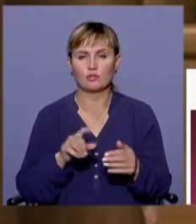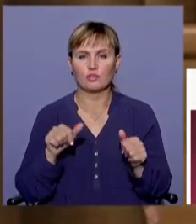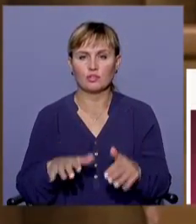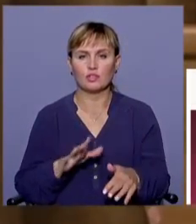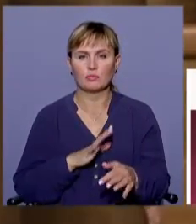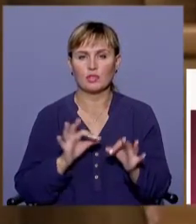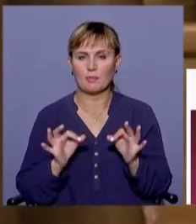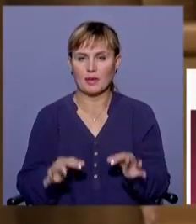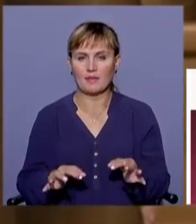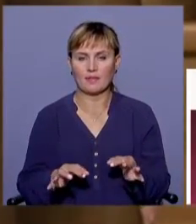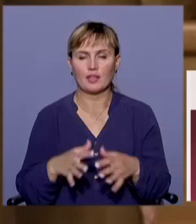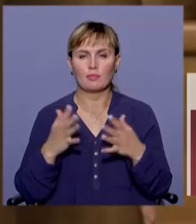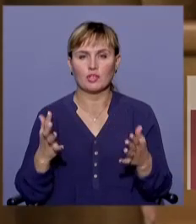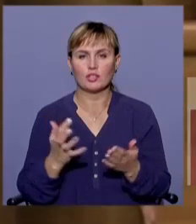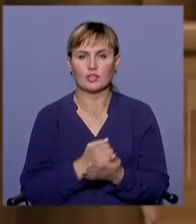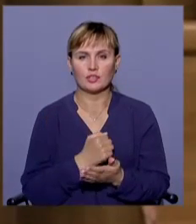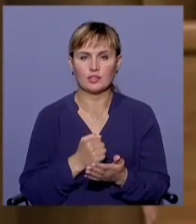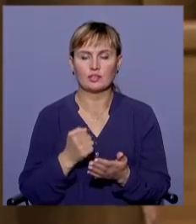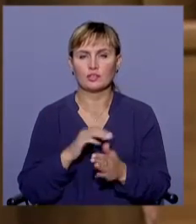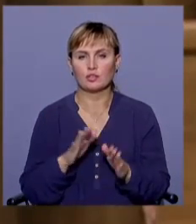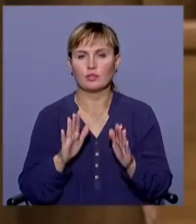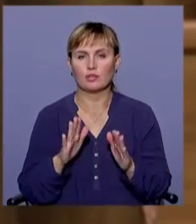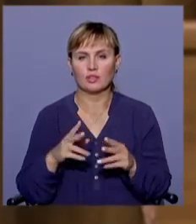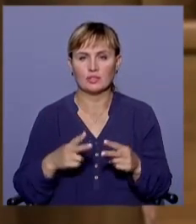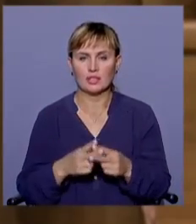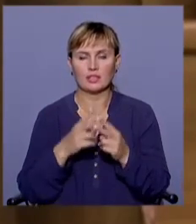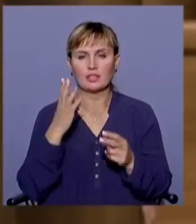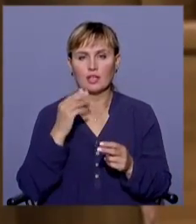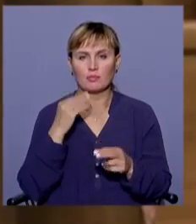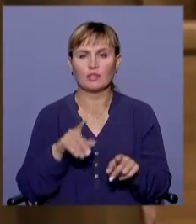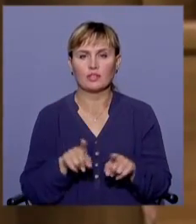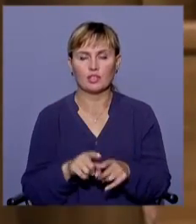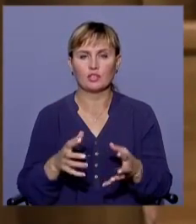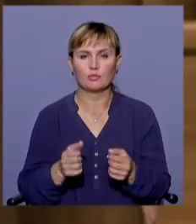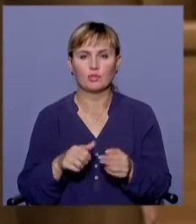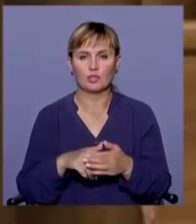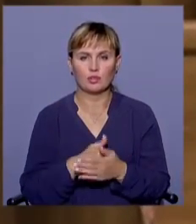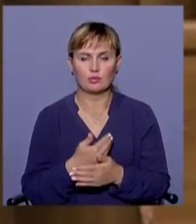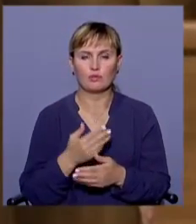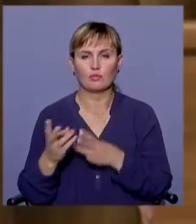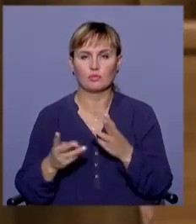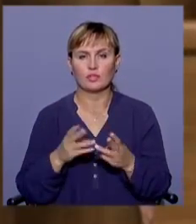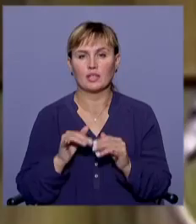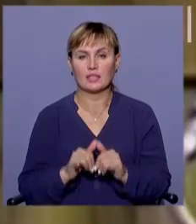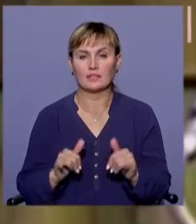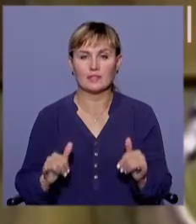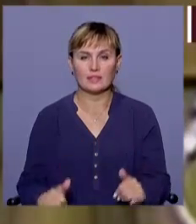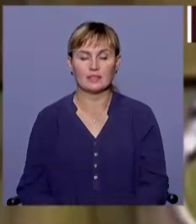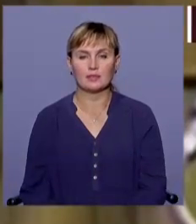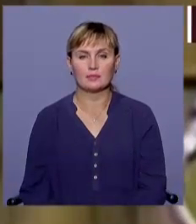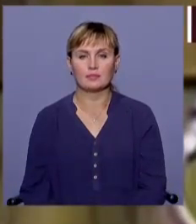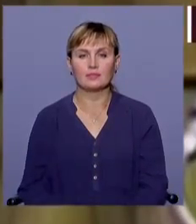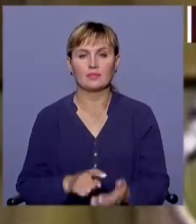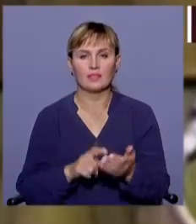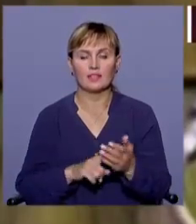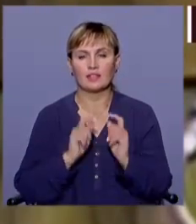было правильным. Ведь больших достижений достигла не только столица. Алматы также получил новый импульс для развития. Делились